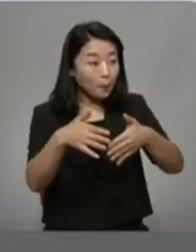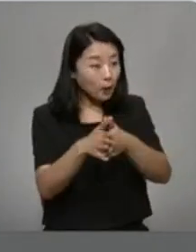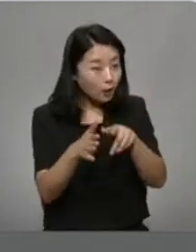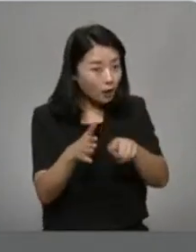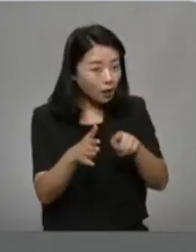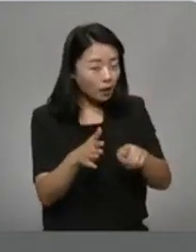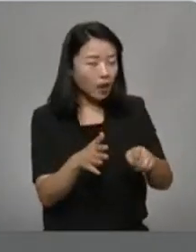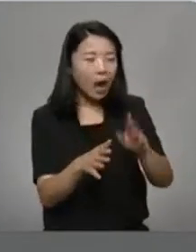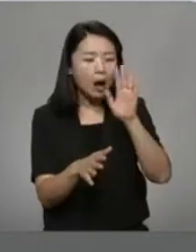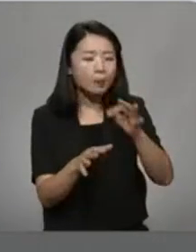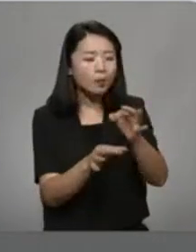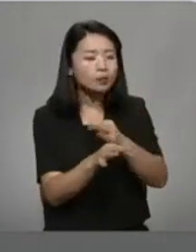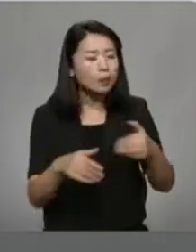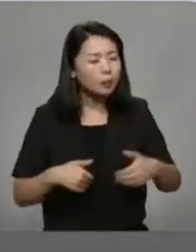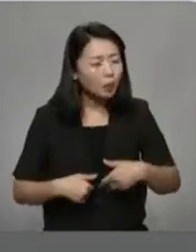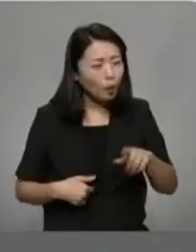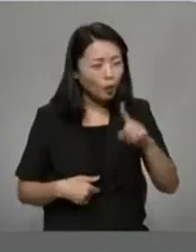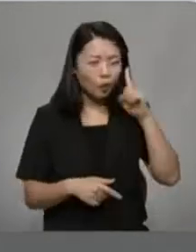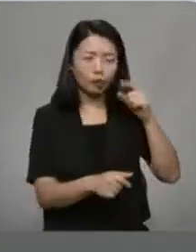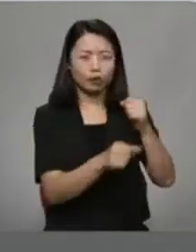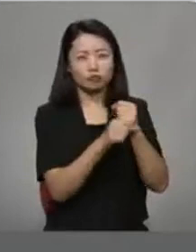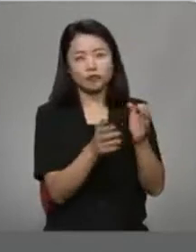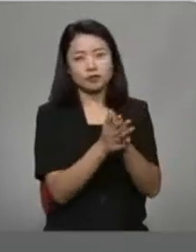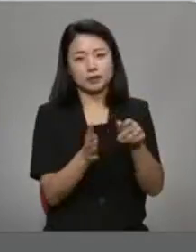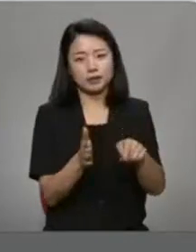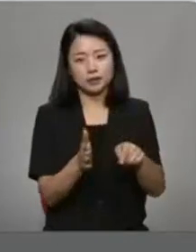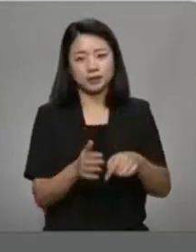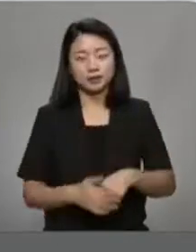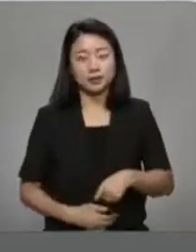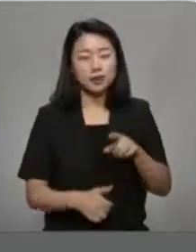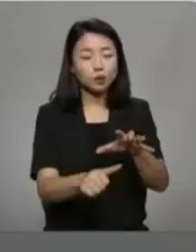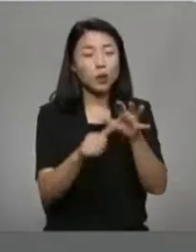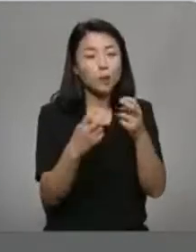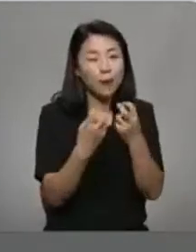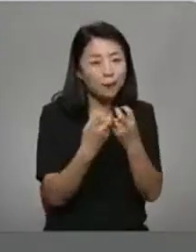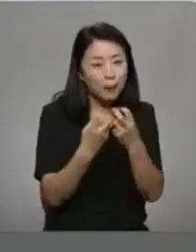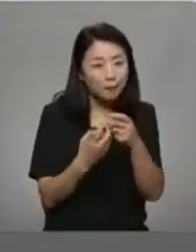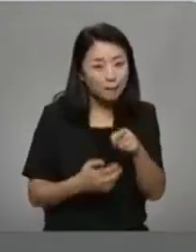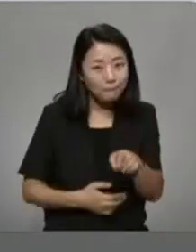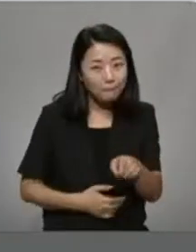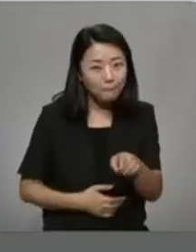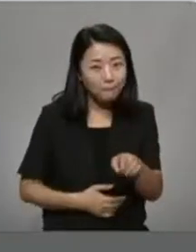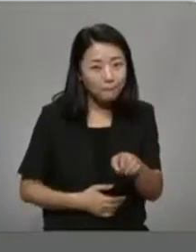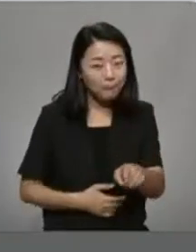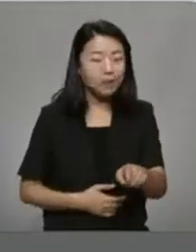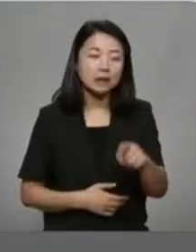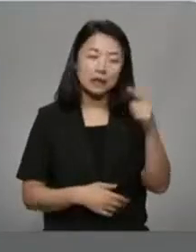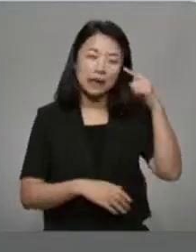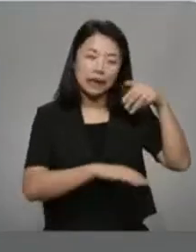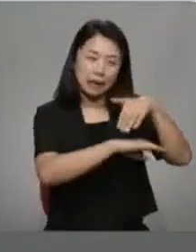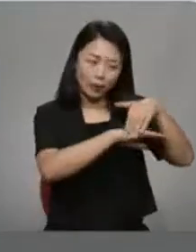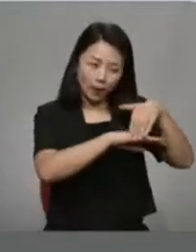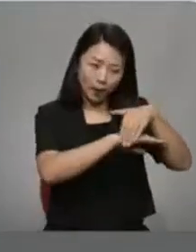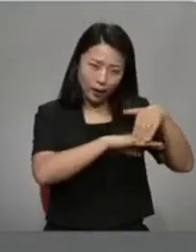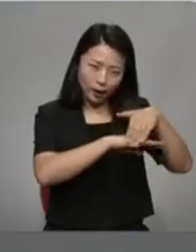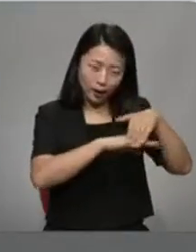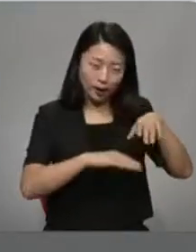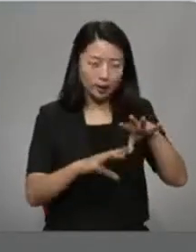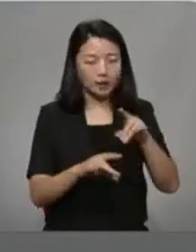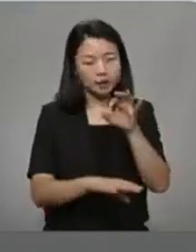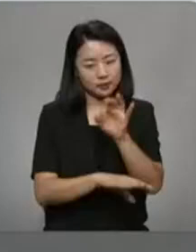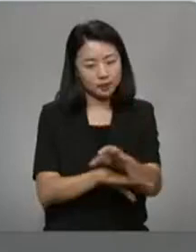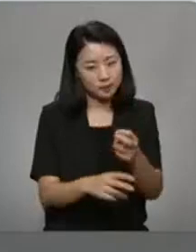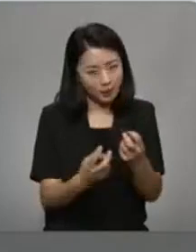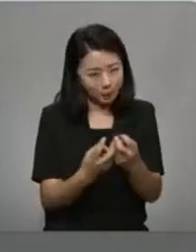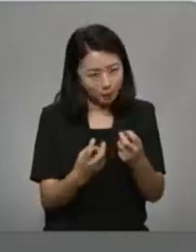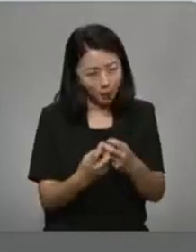경제진흥 사업계획 수립 연구 용역이 대표적입니다. 석탄공사 부지를 활용한 대체산업 육성 계획을 수립하고 부지 매입 예산